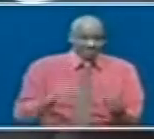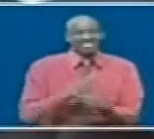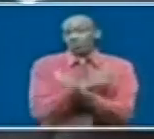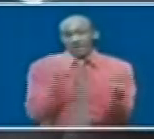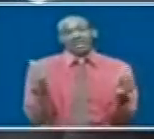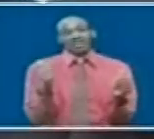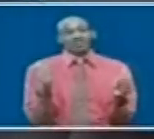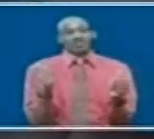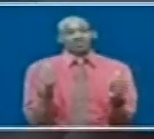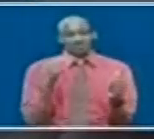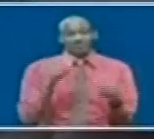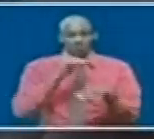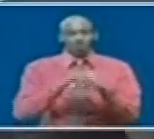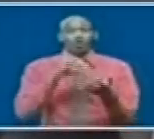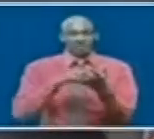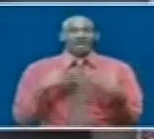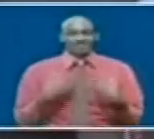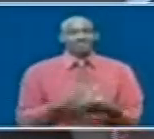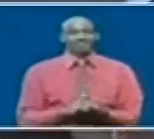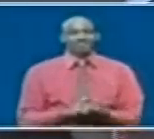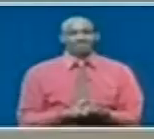quite stable and in good condition.